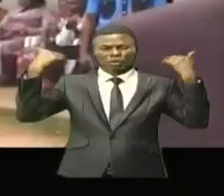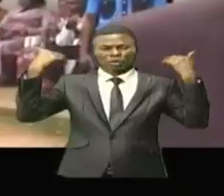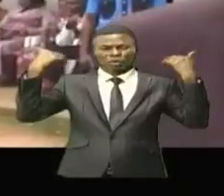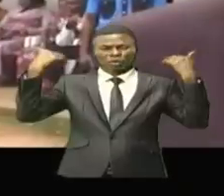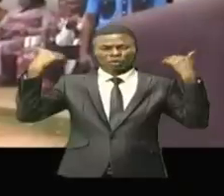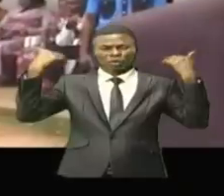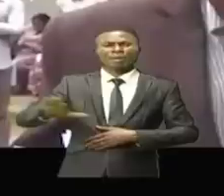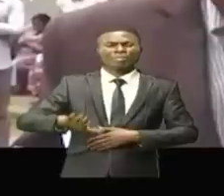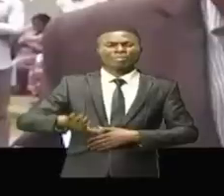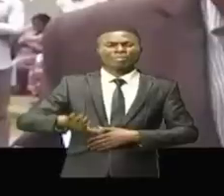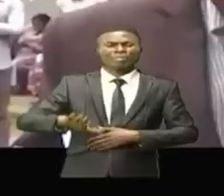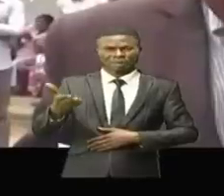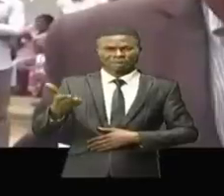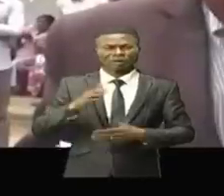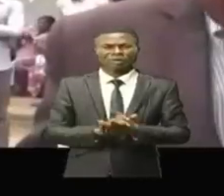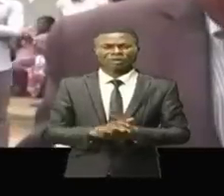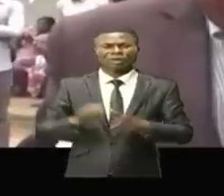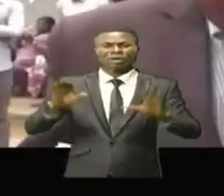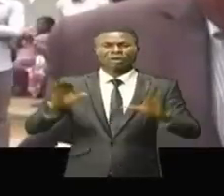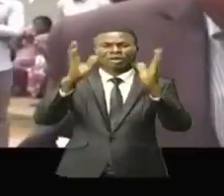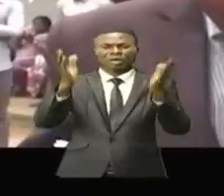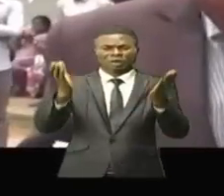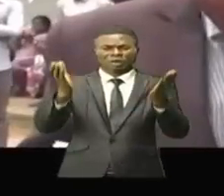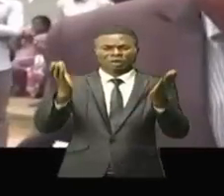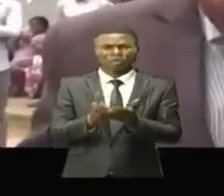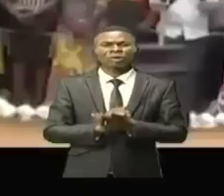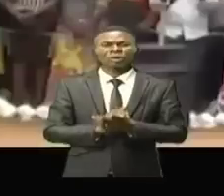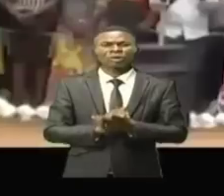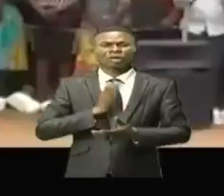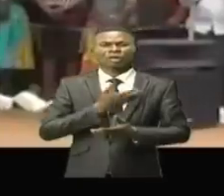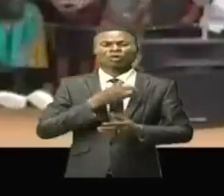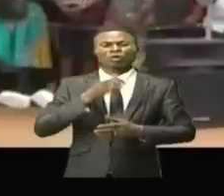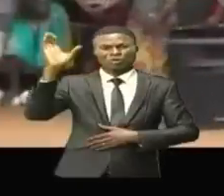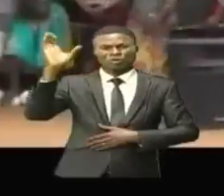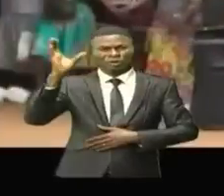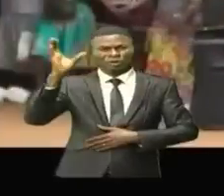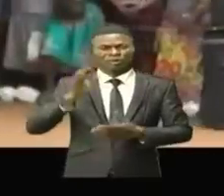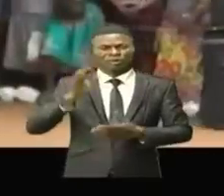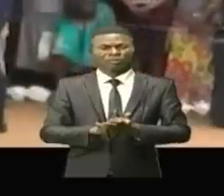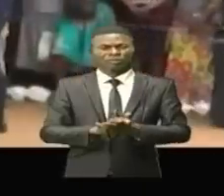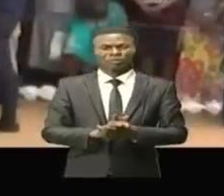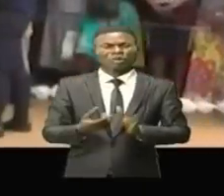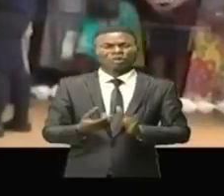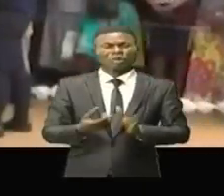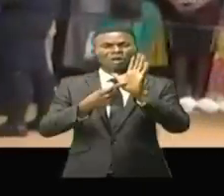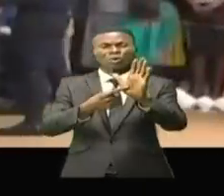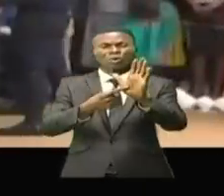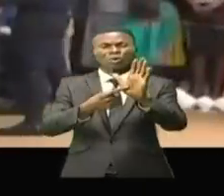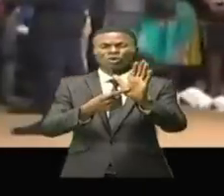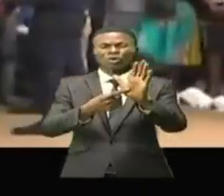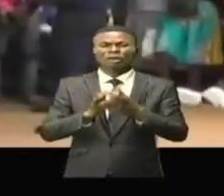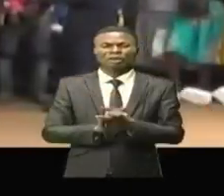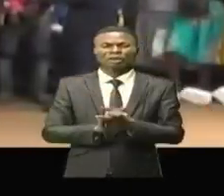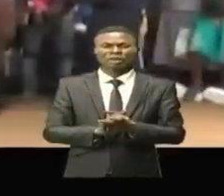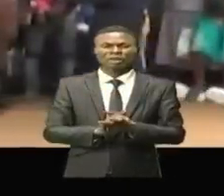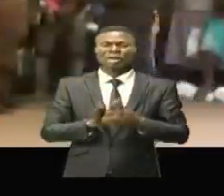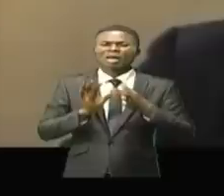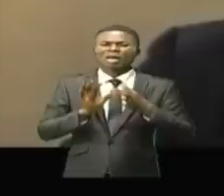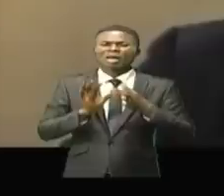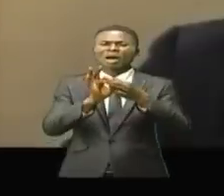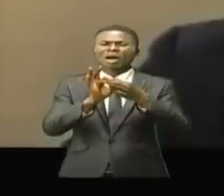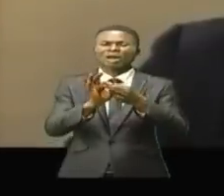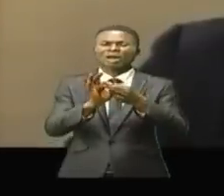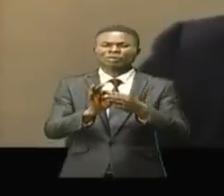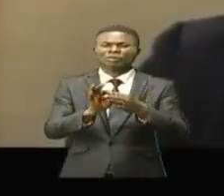pays. La communauté de l'ISTEM Kananga lui exprime un indéfectible attachement et